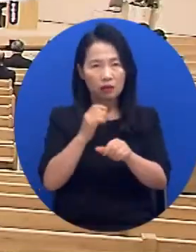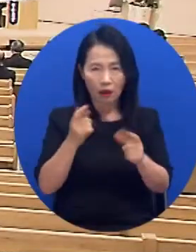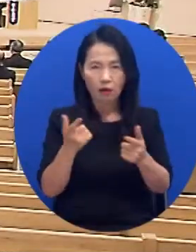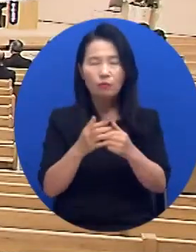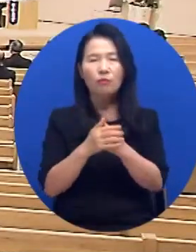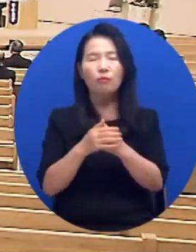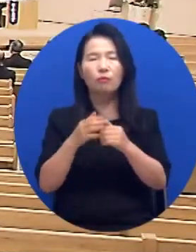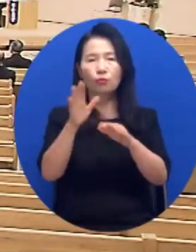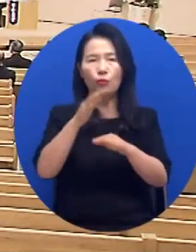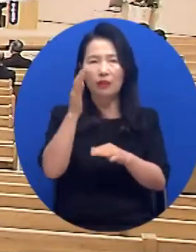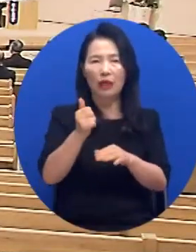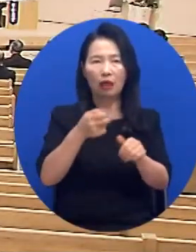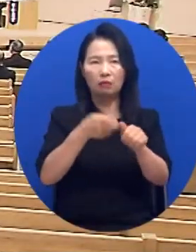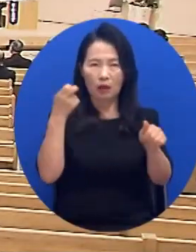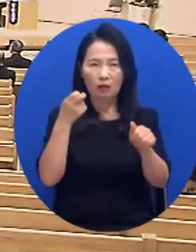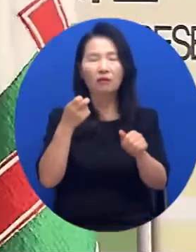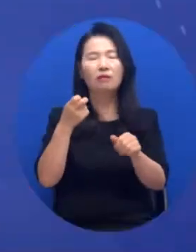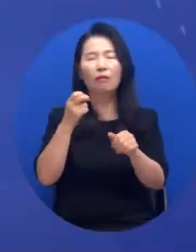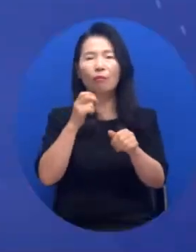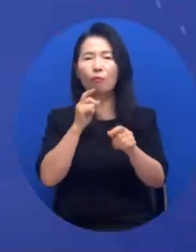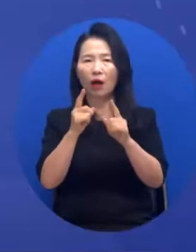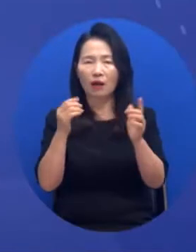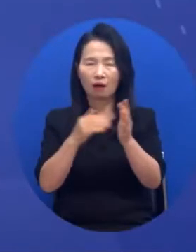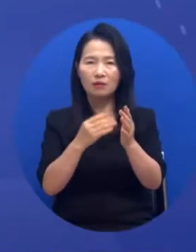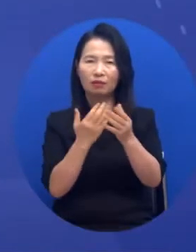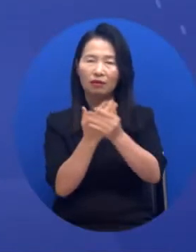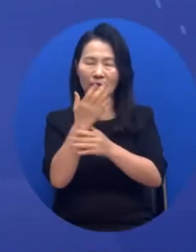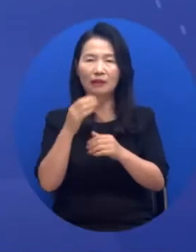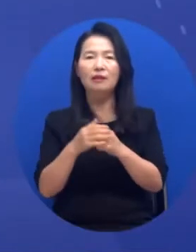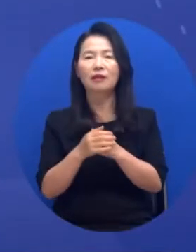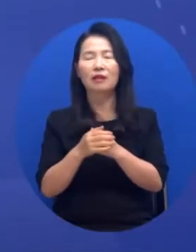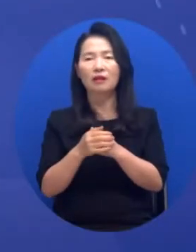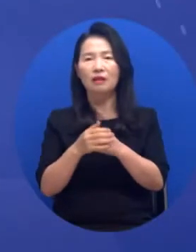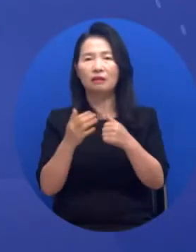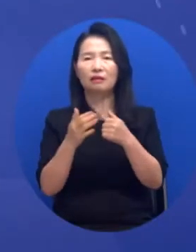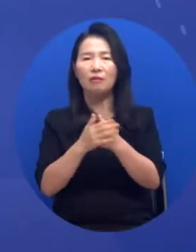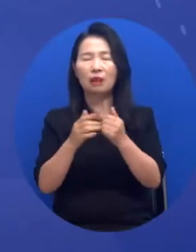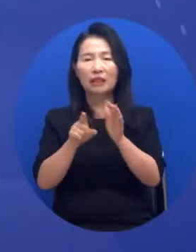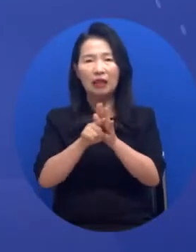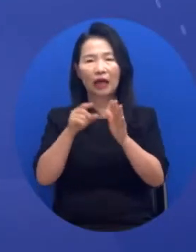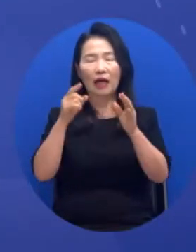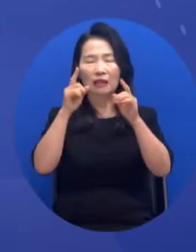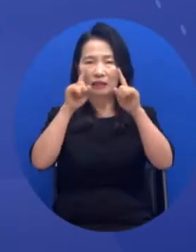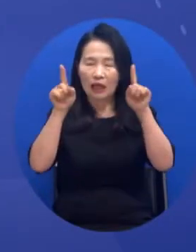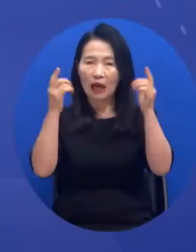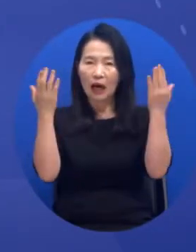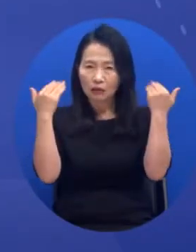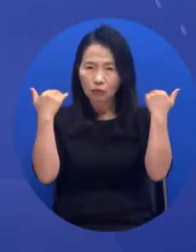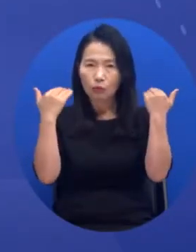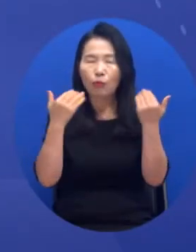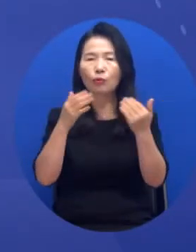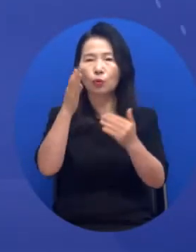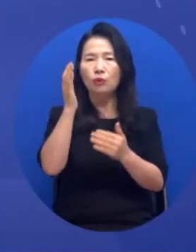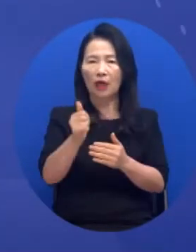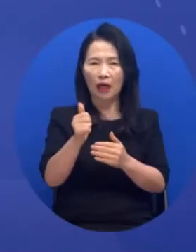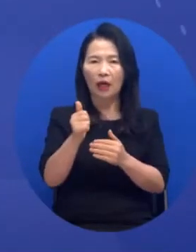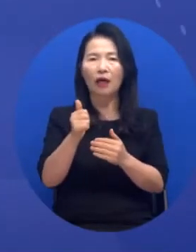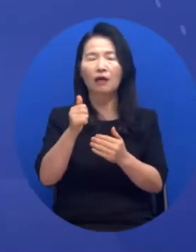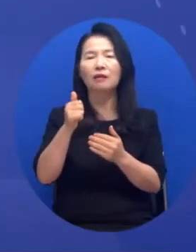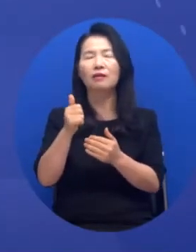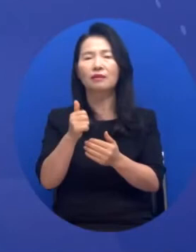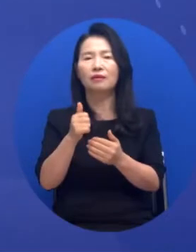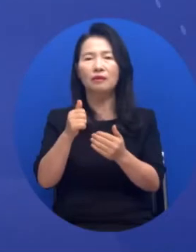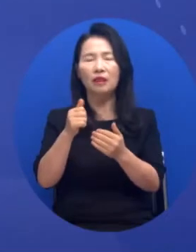운동까지 전개할 뜻을 밝혔습니다 또 예상 통합은 총회에서 신학대 총장인 중도 진행했는데 4 이례적으로 투표를